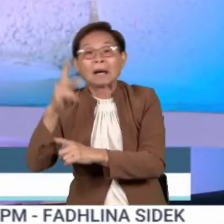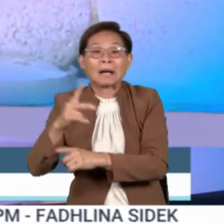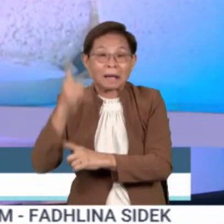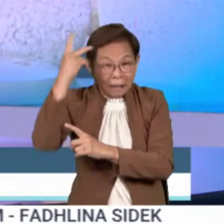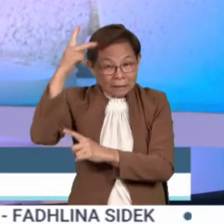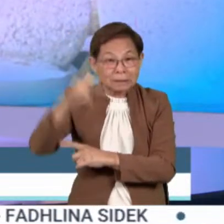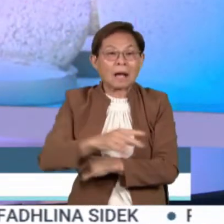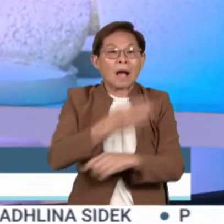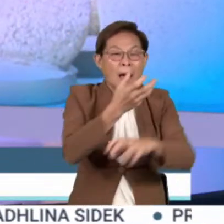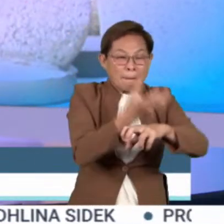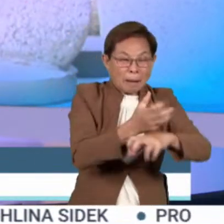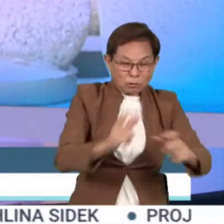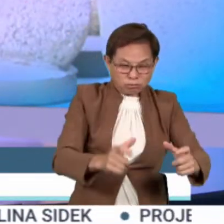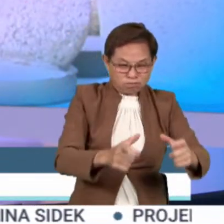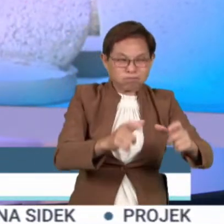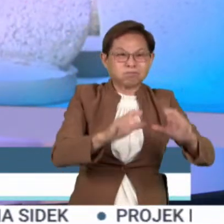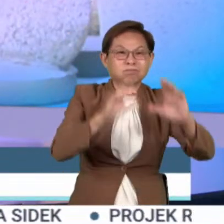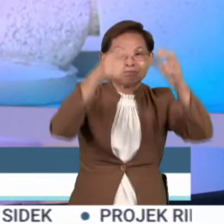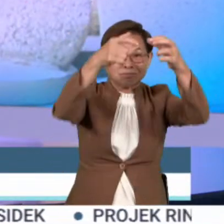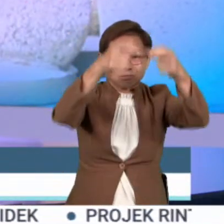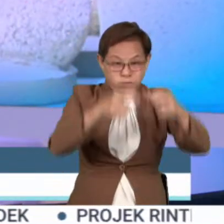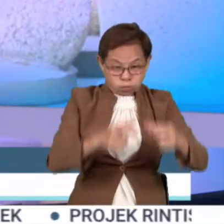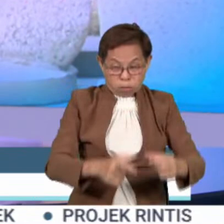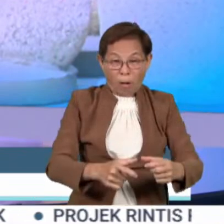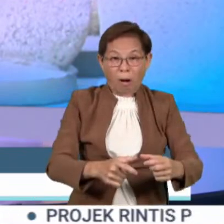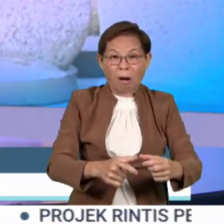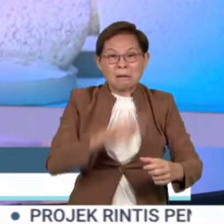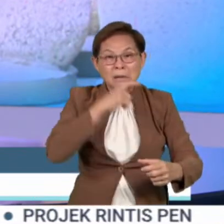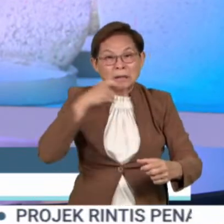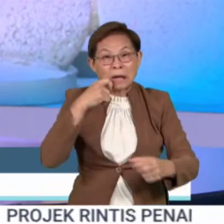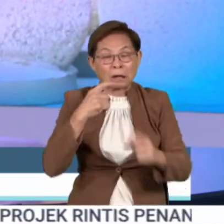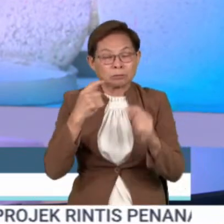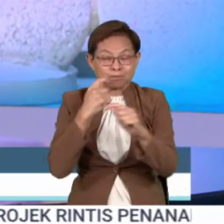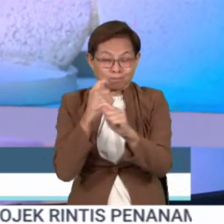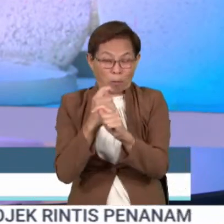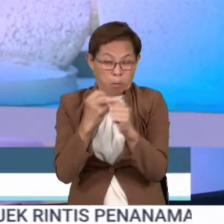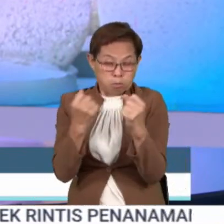yang kering dengan sempurna akan meningkatkan lagi ketahanannya